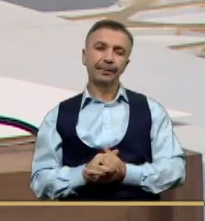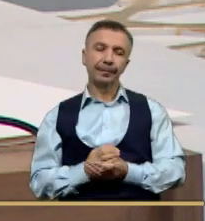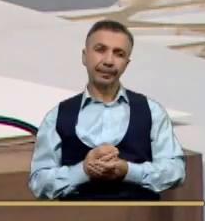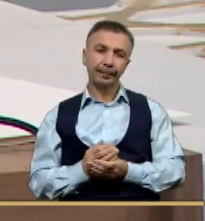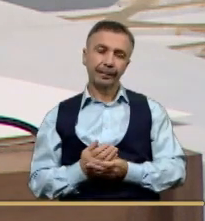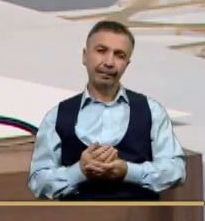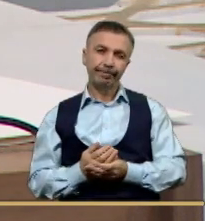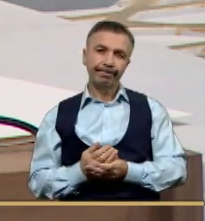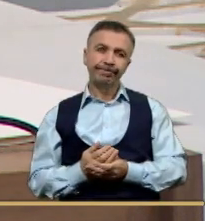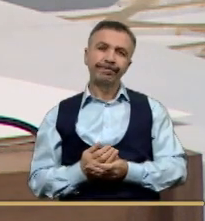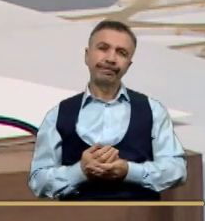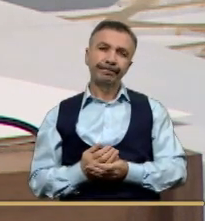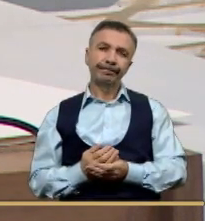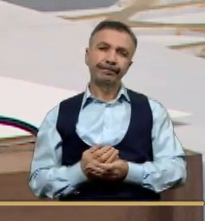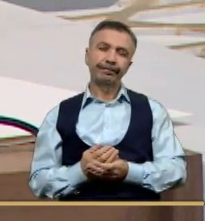فَتُقُبِّلَ مِنْ اَحَدِهِمَا